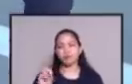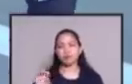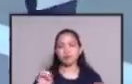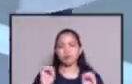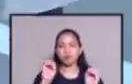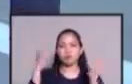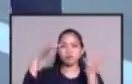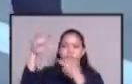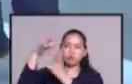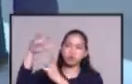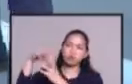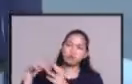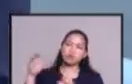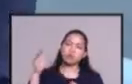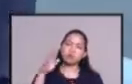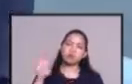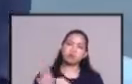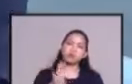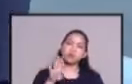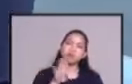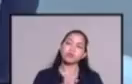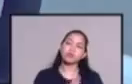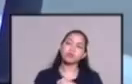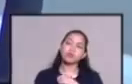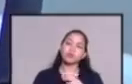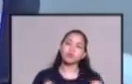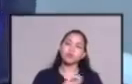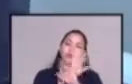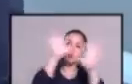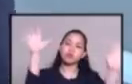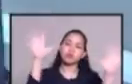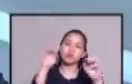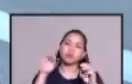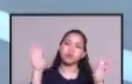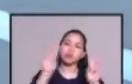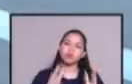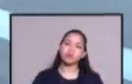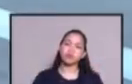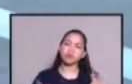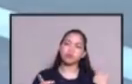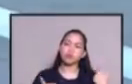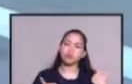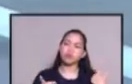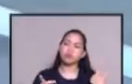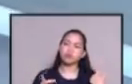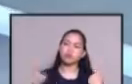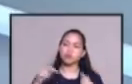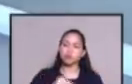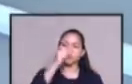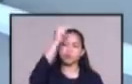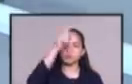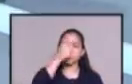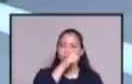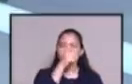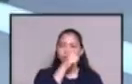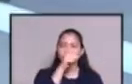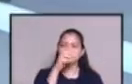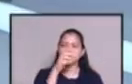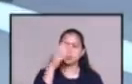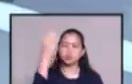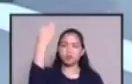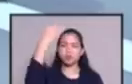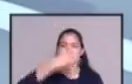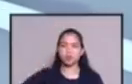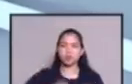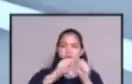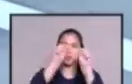po ng ulap na bumabalot sa bansa ngayon. Ibig sabihin, maaliwalas po magiging panahon. Sa ngayon, umiira lang po sa Northern Luzon ang tinatawag na